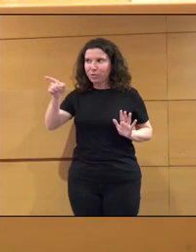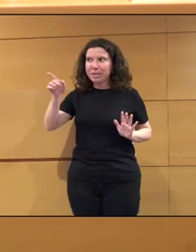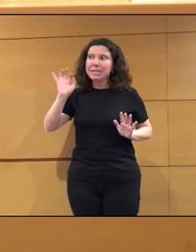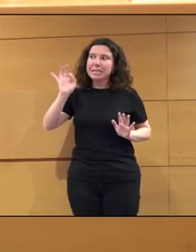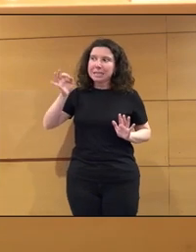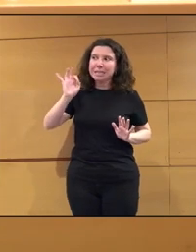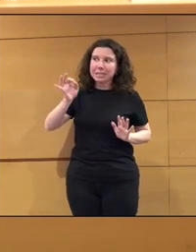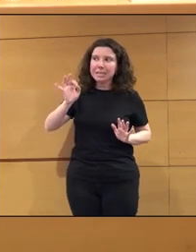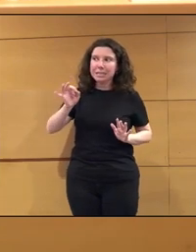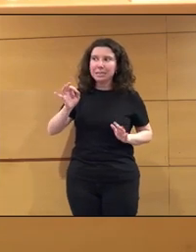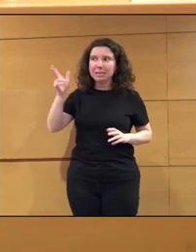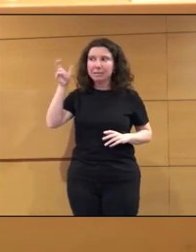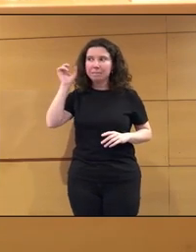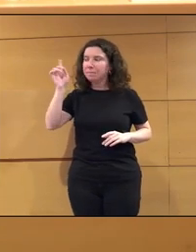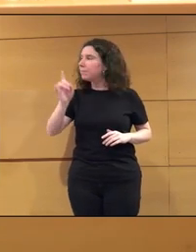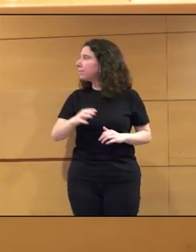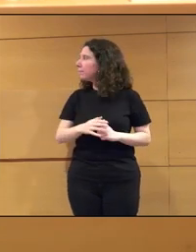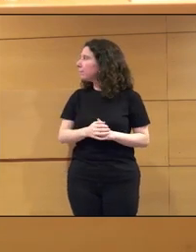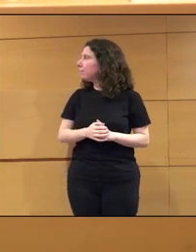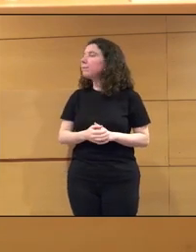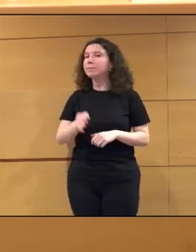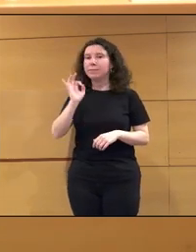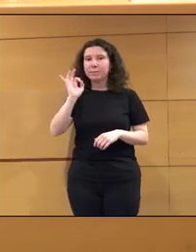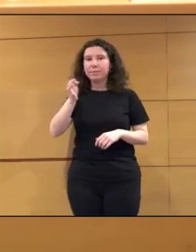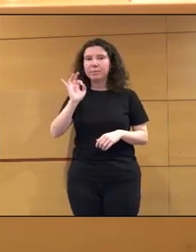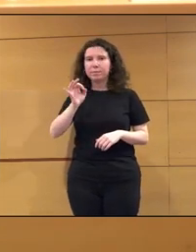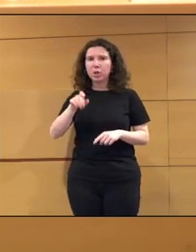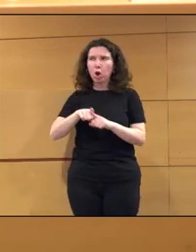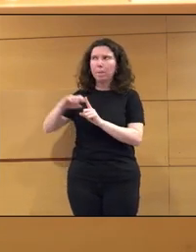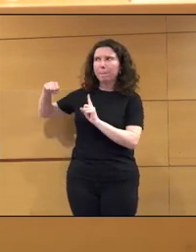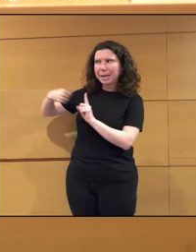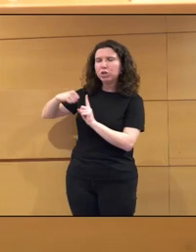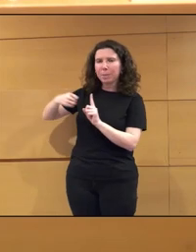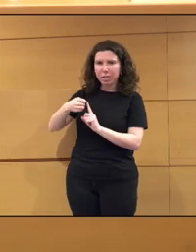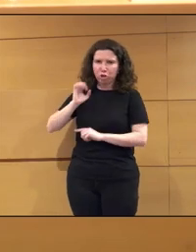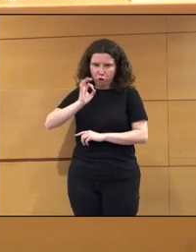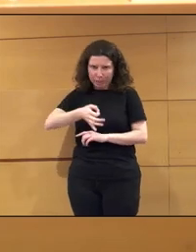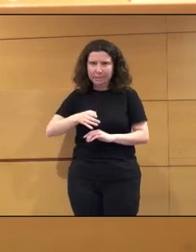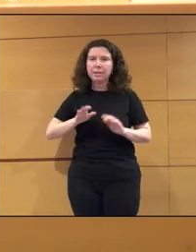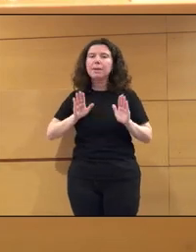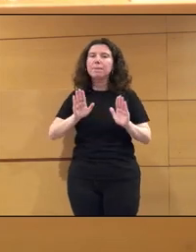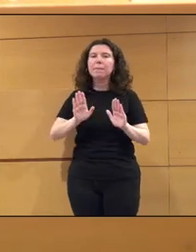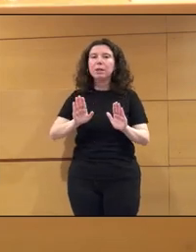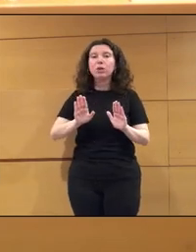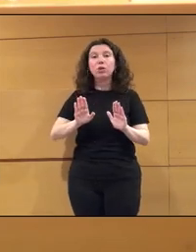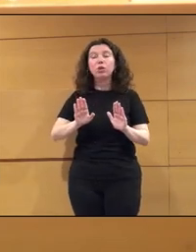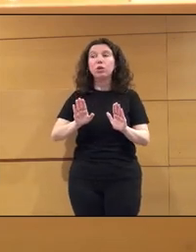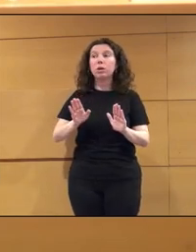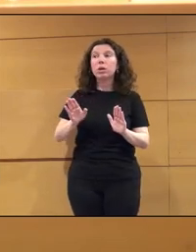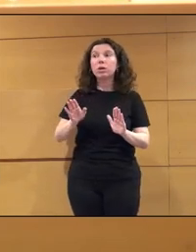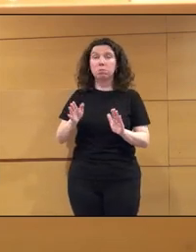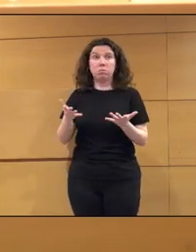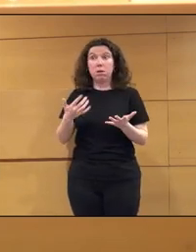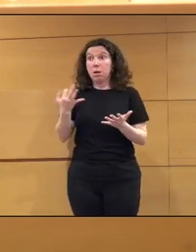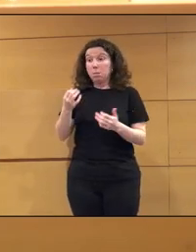Sí, que hi ha d'haver-hi... Sé que hi ha la pressió d'edat, però és que és molt important perquè no dius... Doncs jo